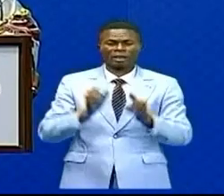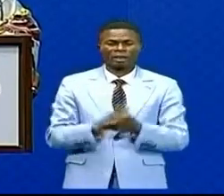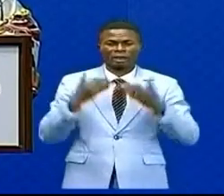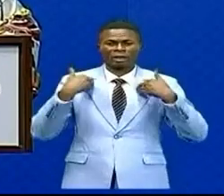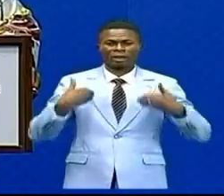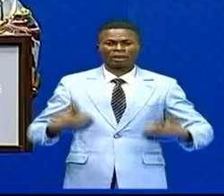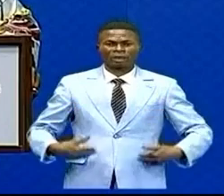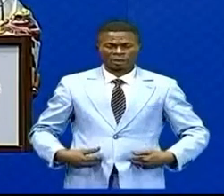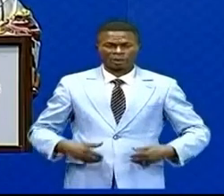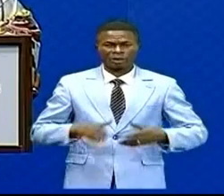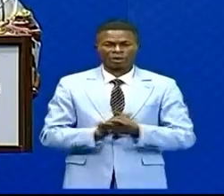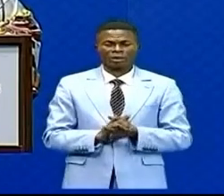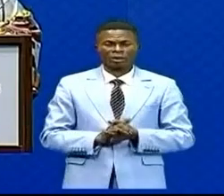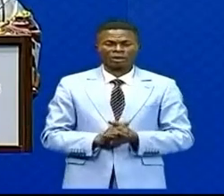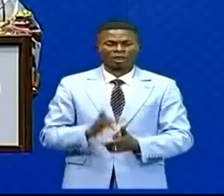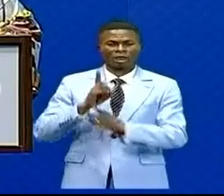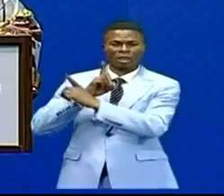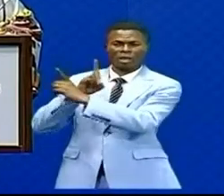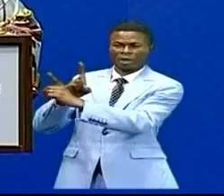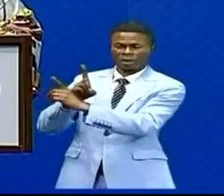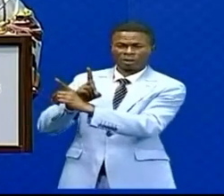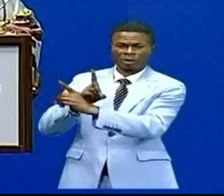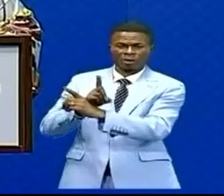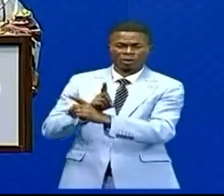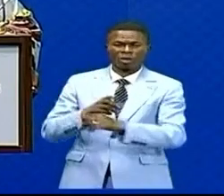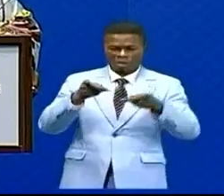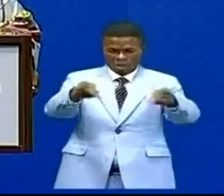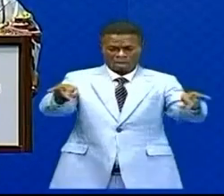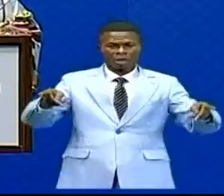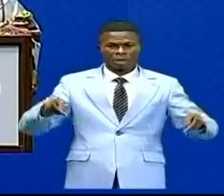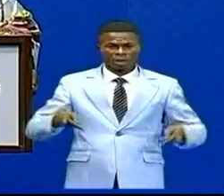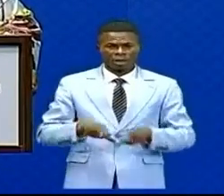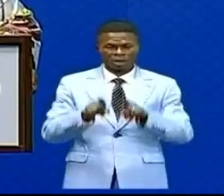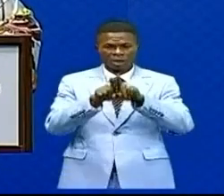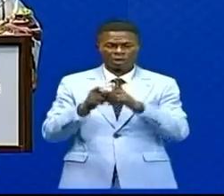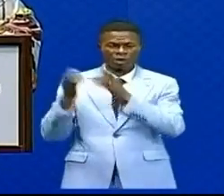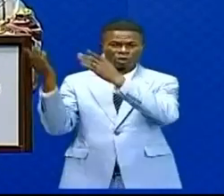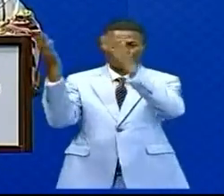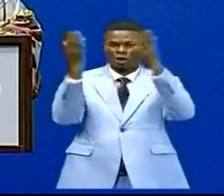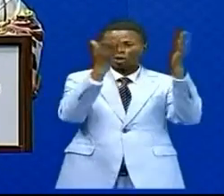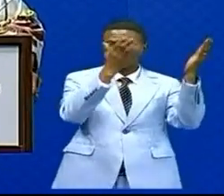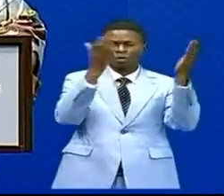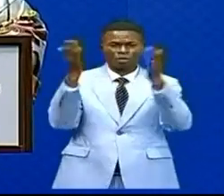santé, de la défense, de l'environnement et du commerce.